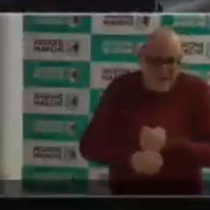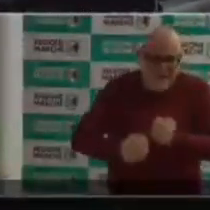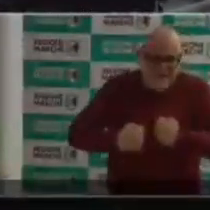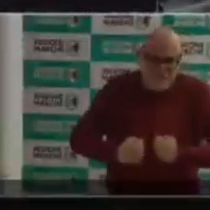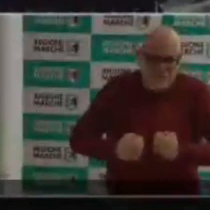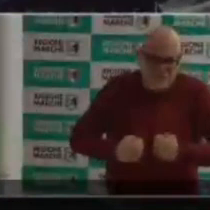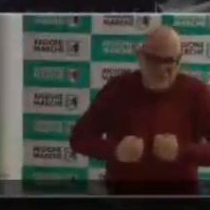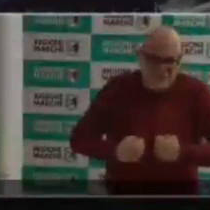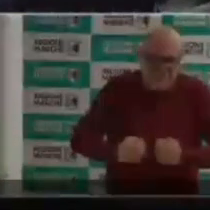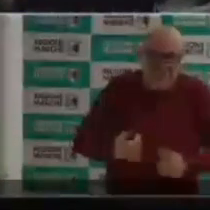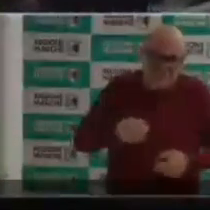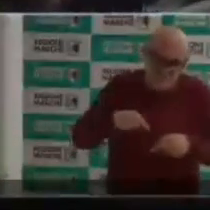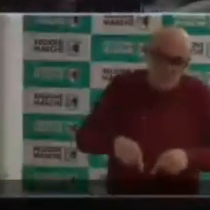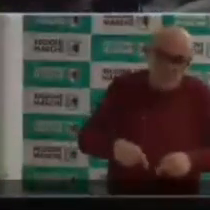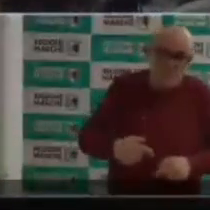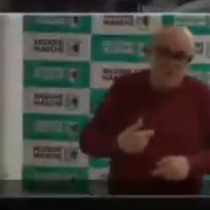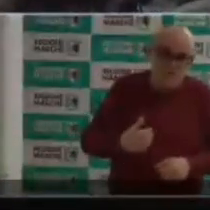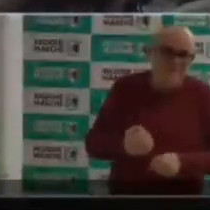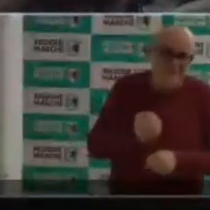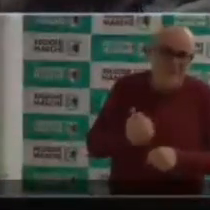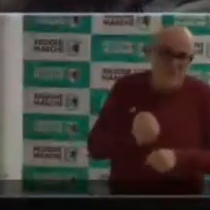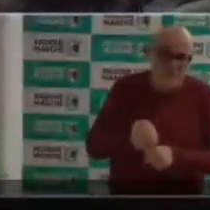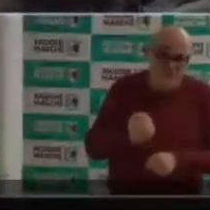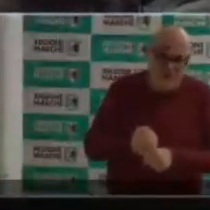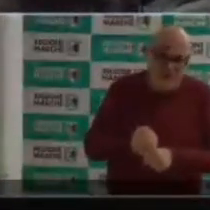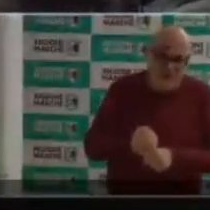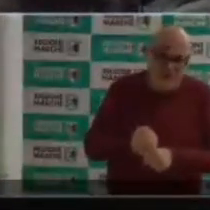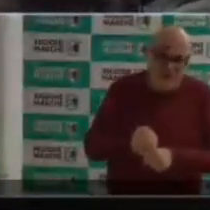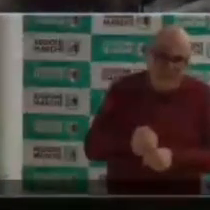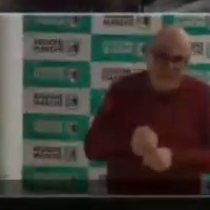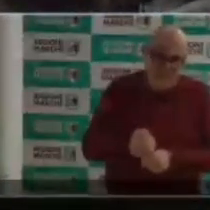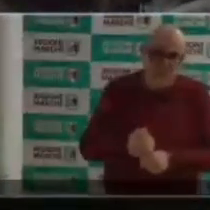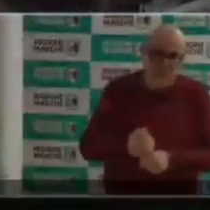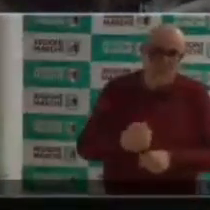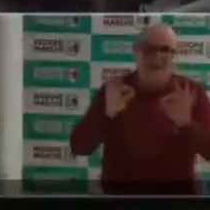l'elemento su cui stiamo lavorando e poi quando arriveranno i fondi comunitari